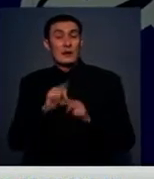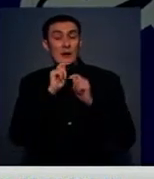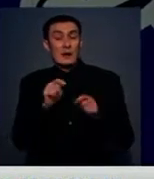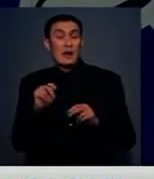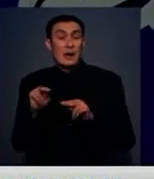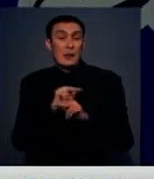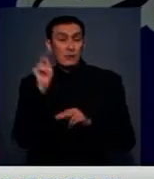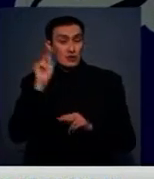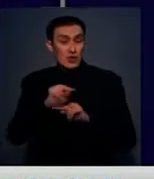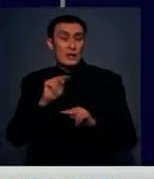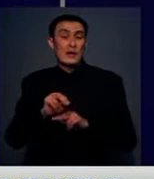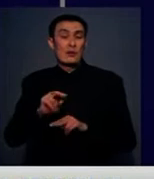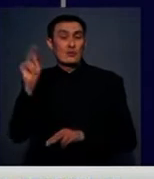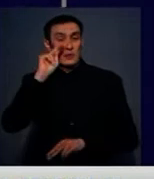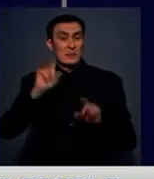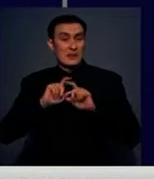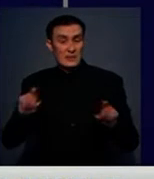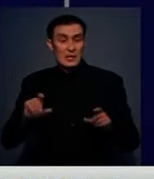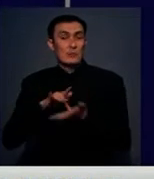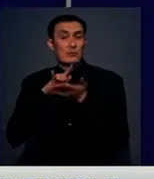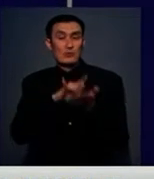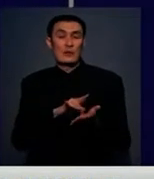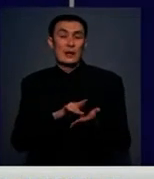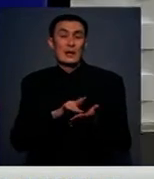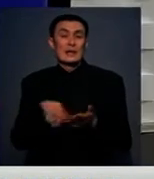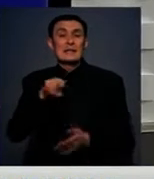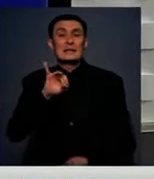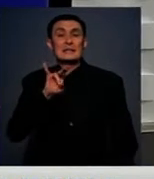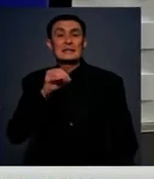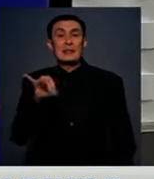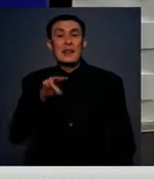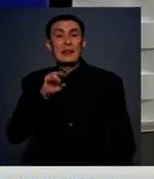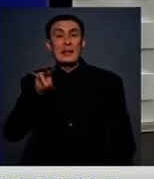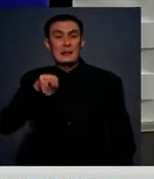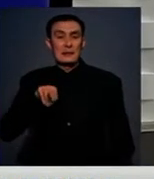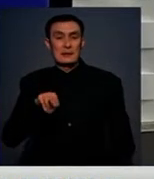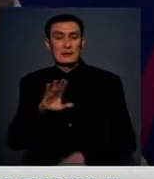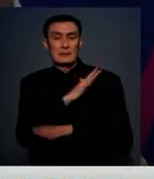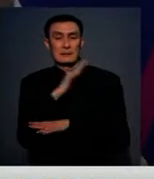обучение в музыкальном учебном заведении и путевка в Диснейленд.